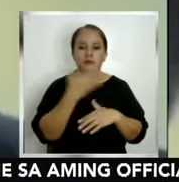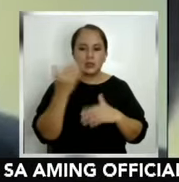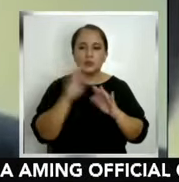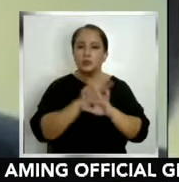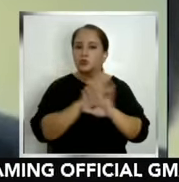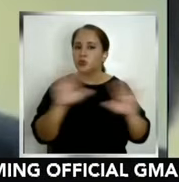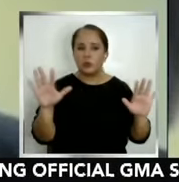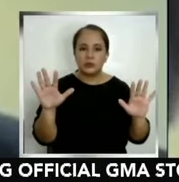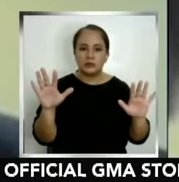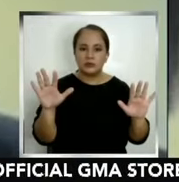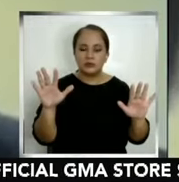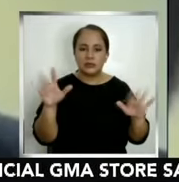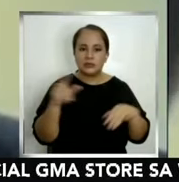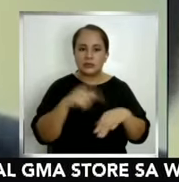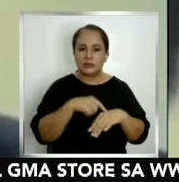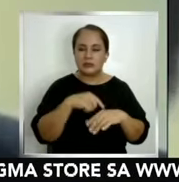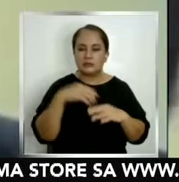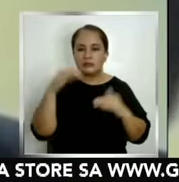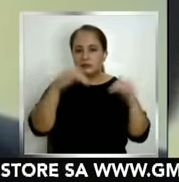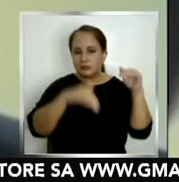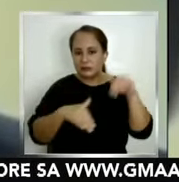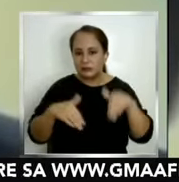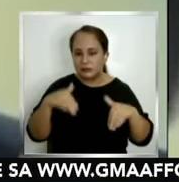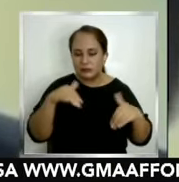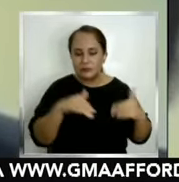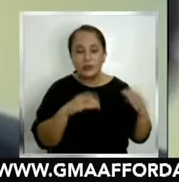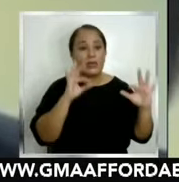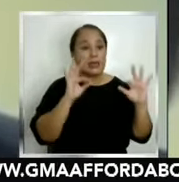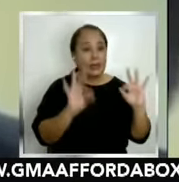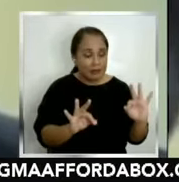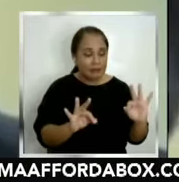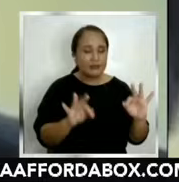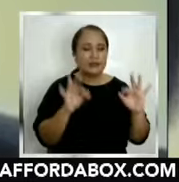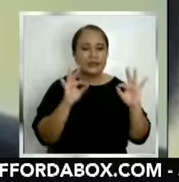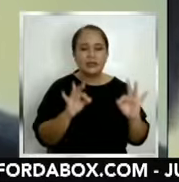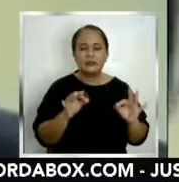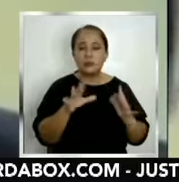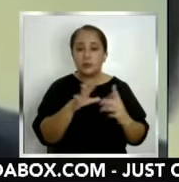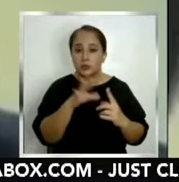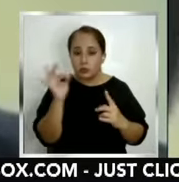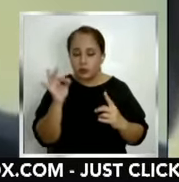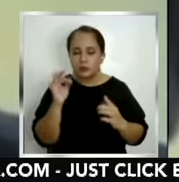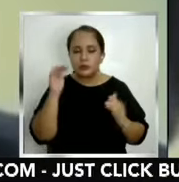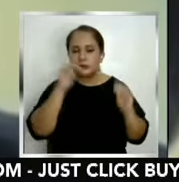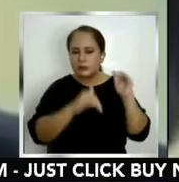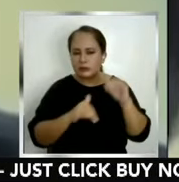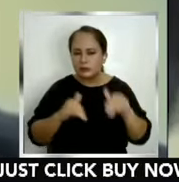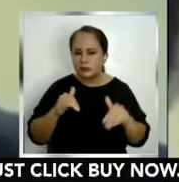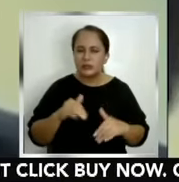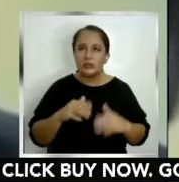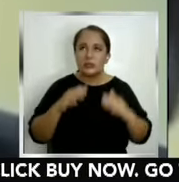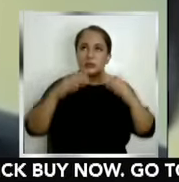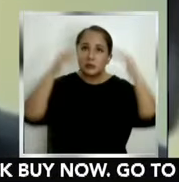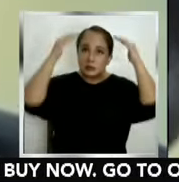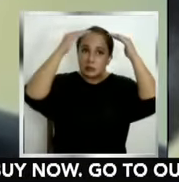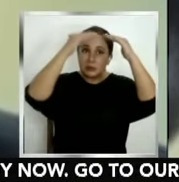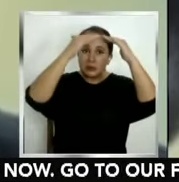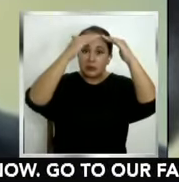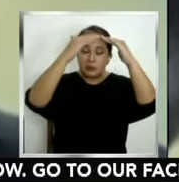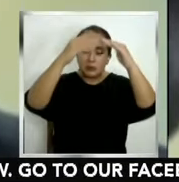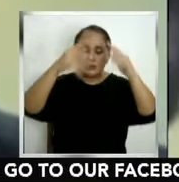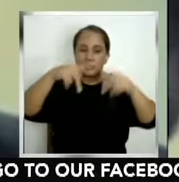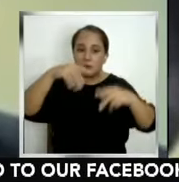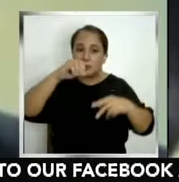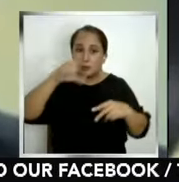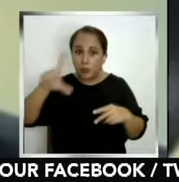yung time na maliligo. And if ever, kung meron kang choice na maligo sa may covered pool or covered na area,